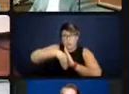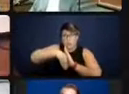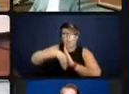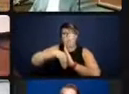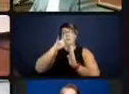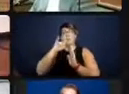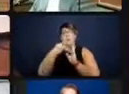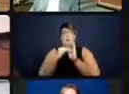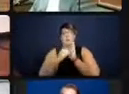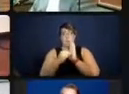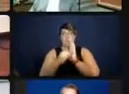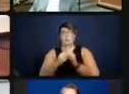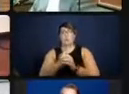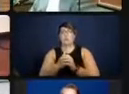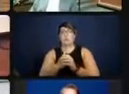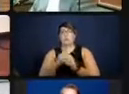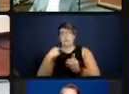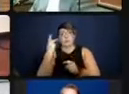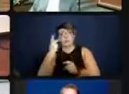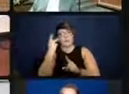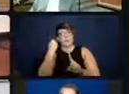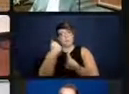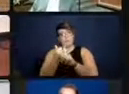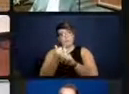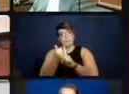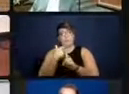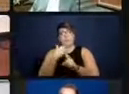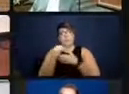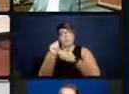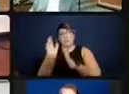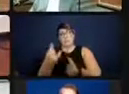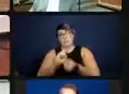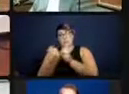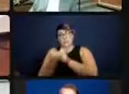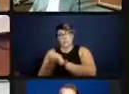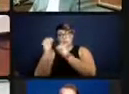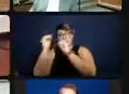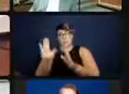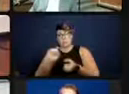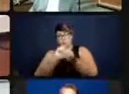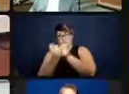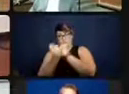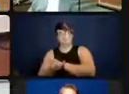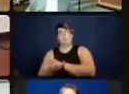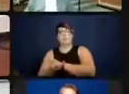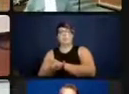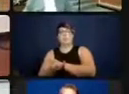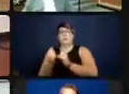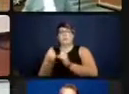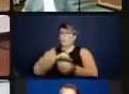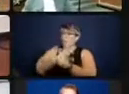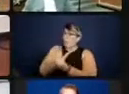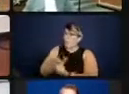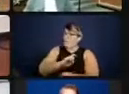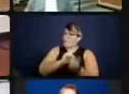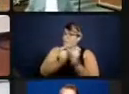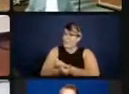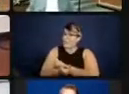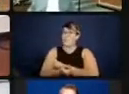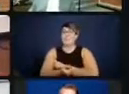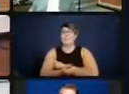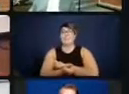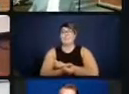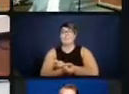ambayo tunaitumia. Kwa hivyo tunaona tumekuwa na mambo, tumeweza kupiga hatua kwa